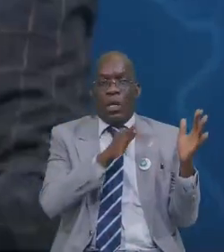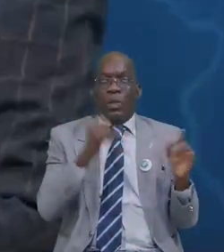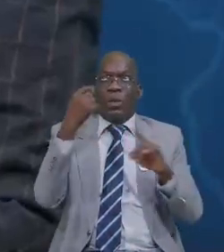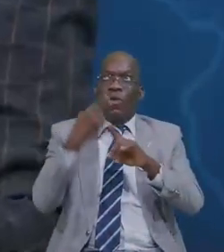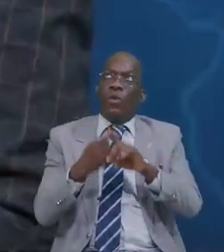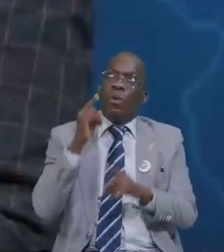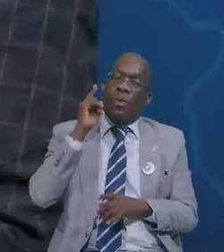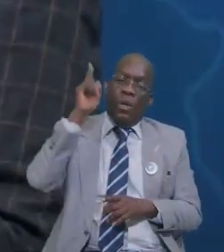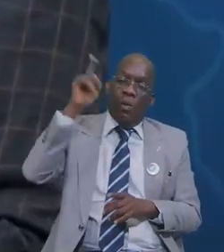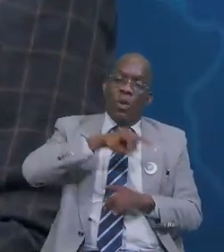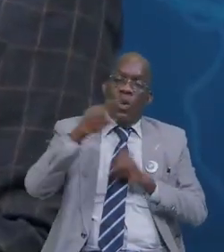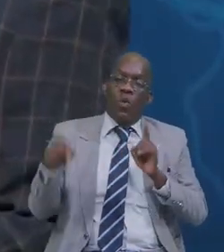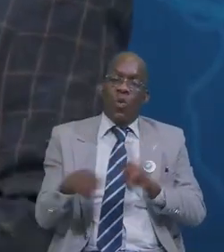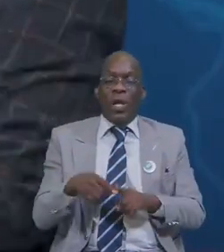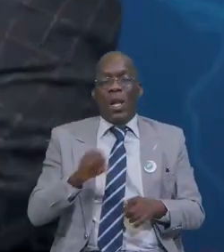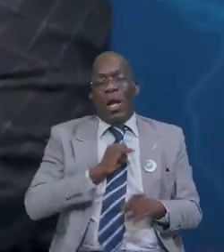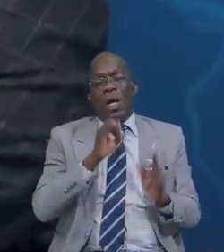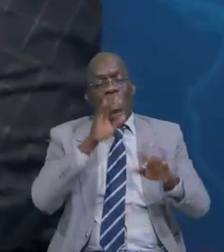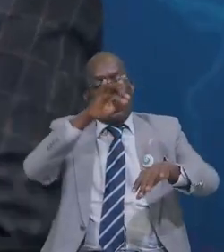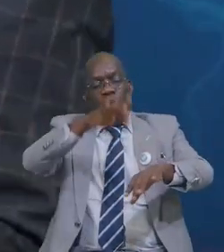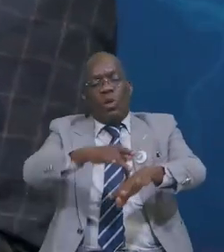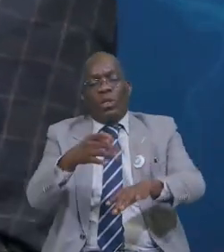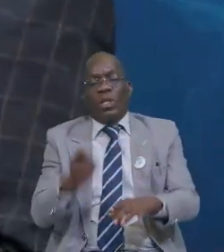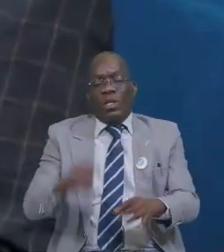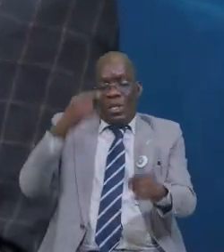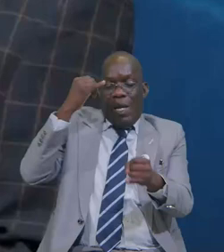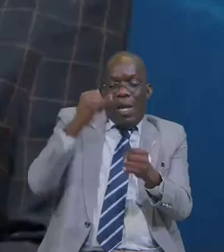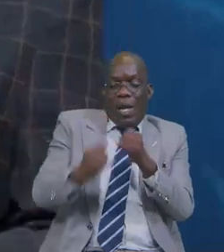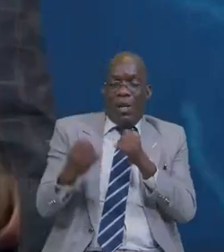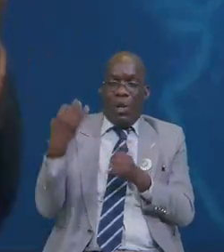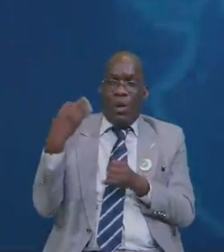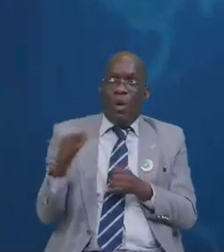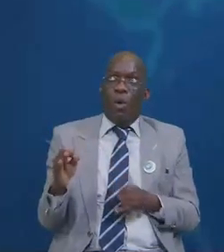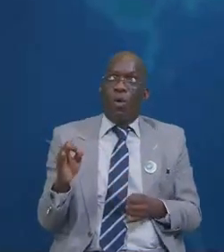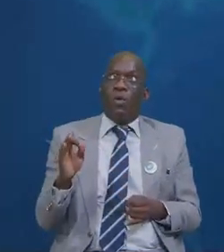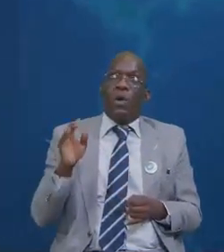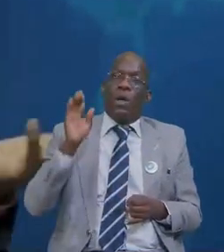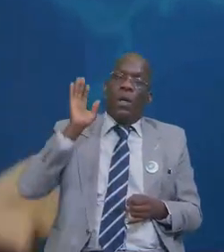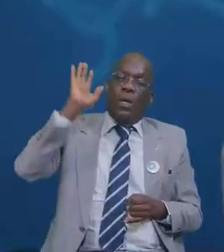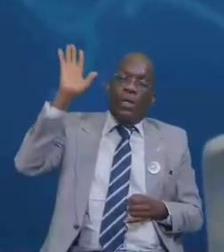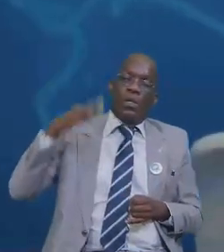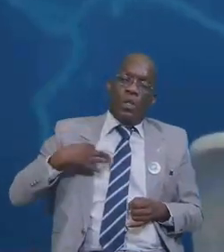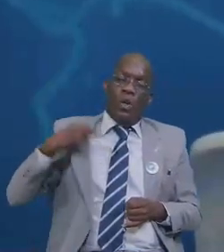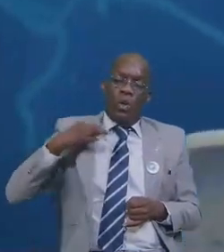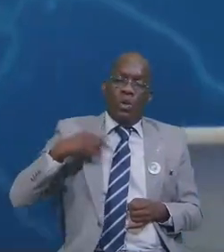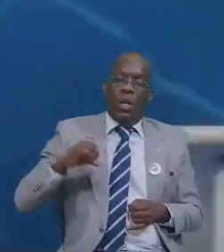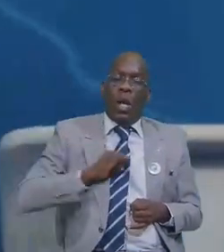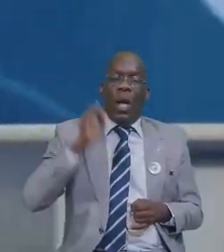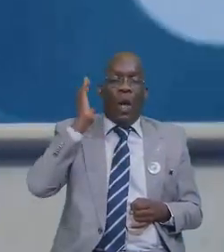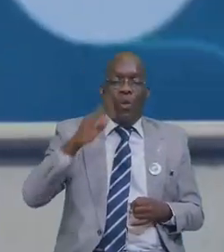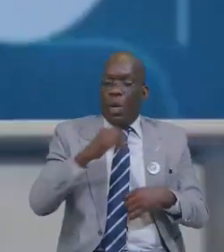j'espère de lui. Et quand je vais toucher le bout de son vêtement, je